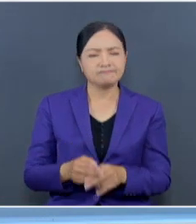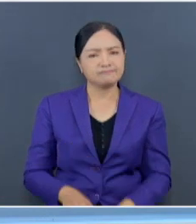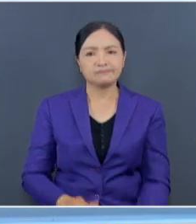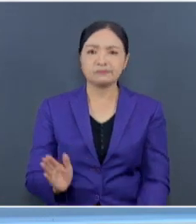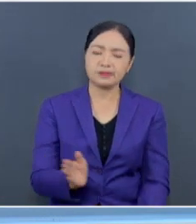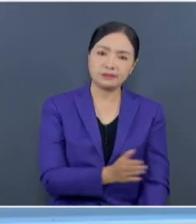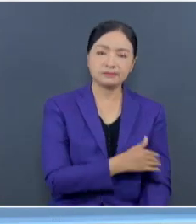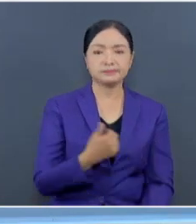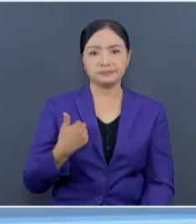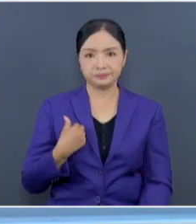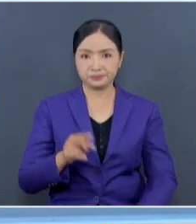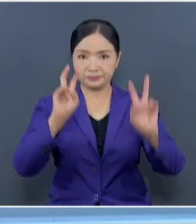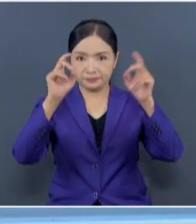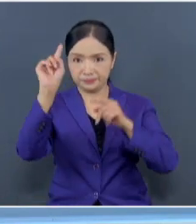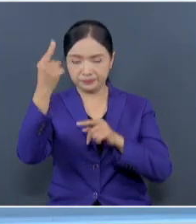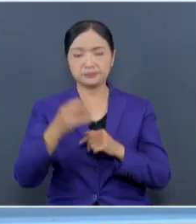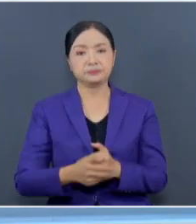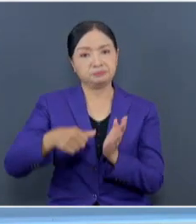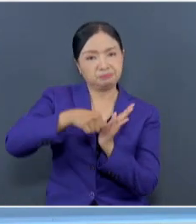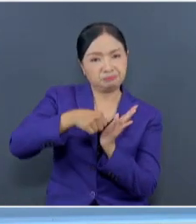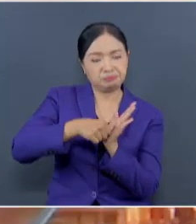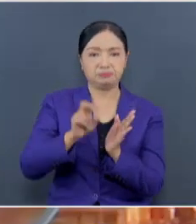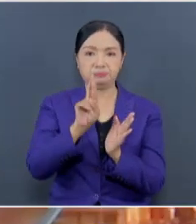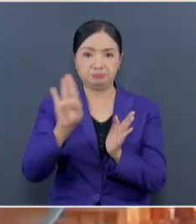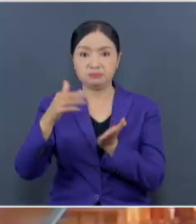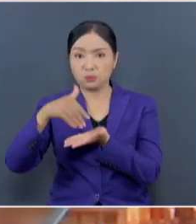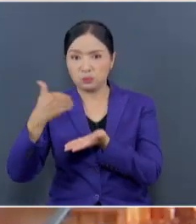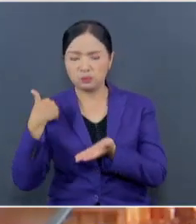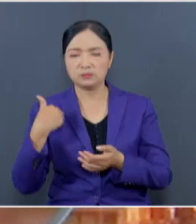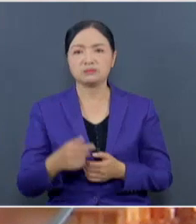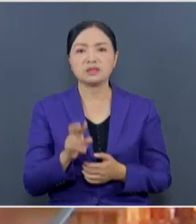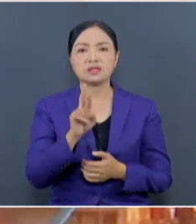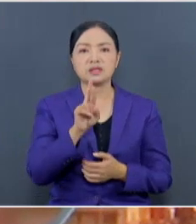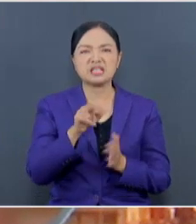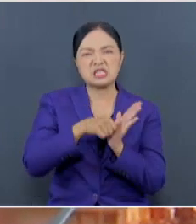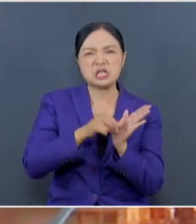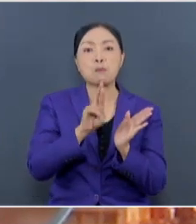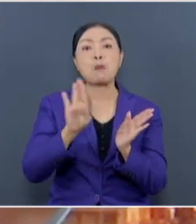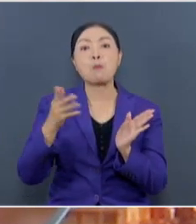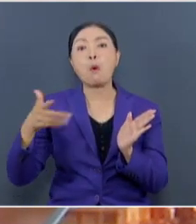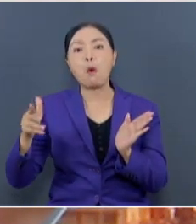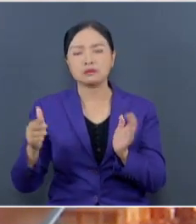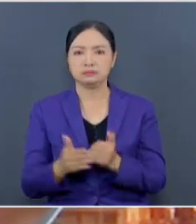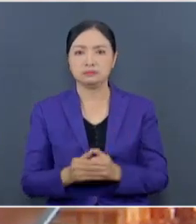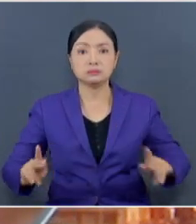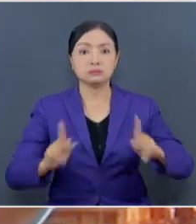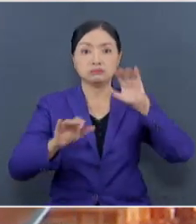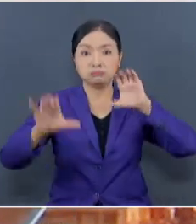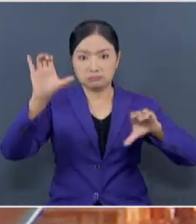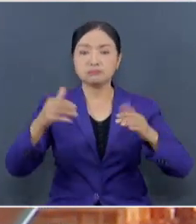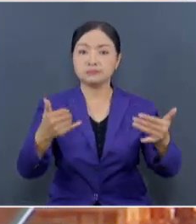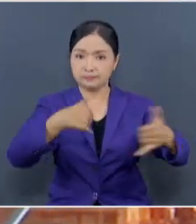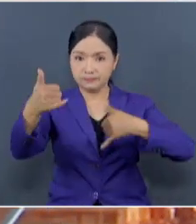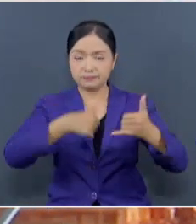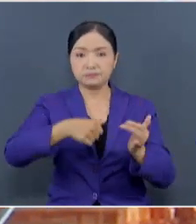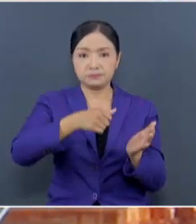เรื่องของลูกหนี้เจ้าหนี้เรื่องหนี้นอกระบบครับคุณผู้ชมฮะล่าสุดฮะกระทรวงมหาดไทยให้มาลงทะเบียนใช่ไหมฮะตอนนี้เจร